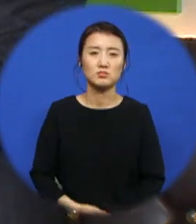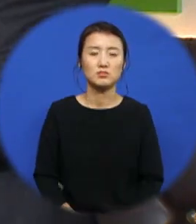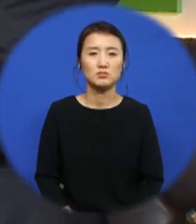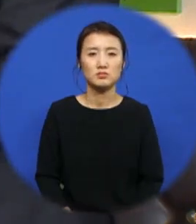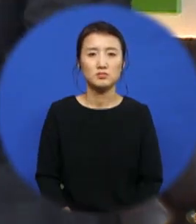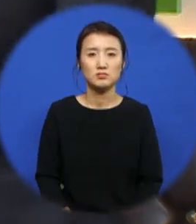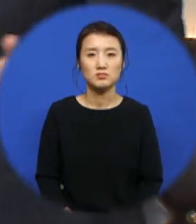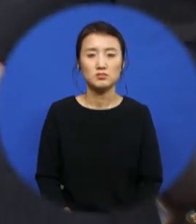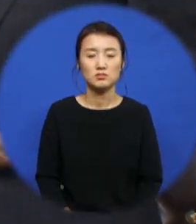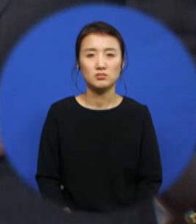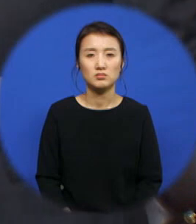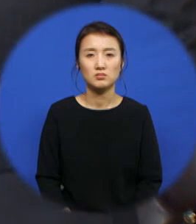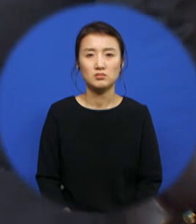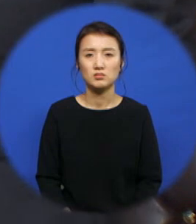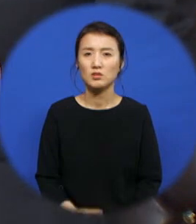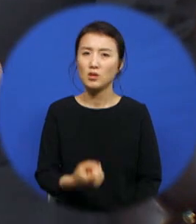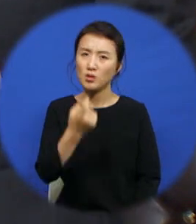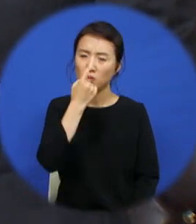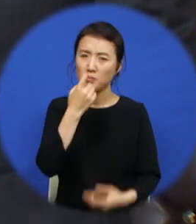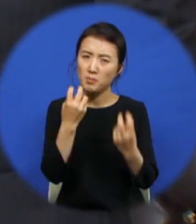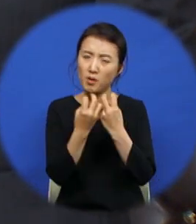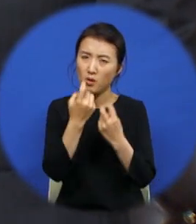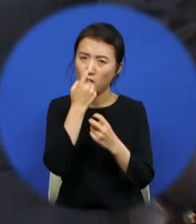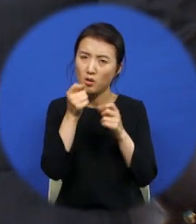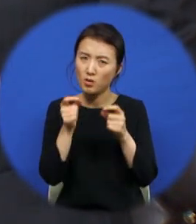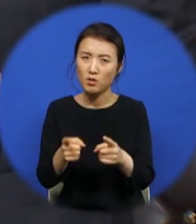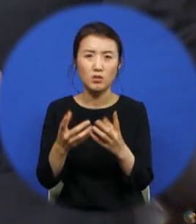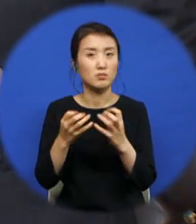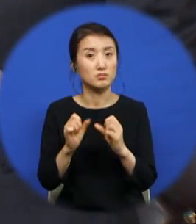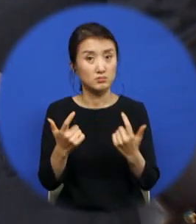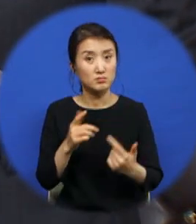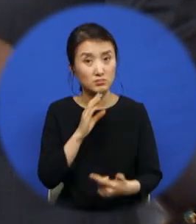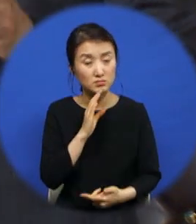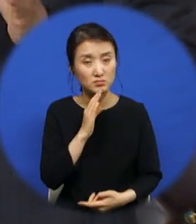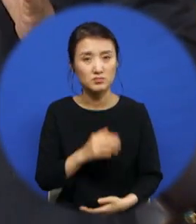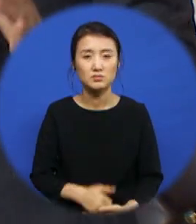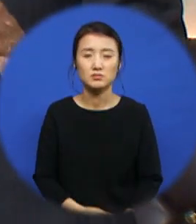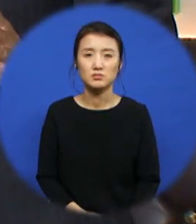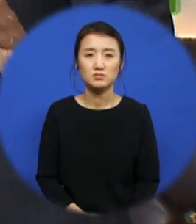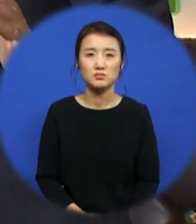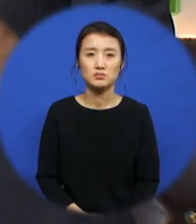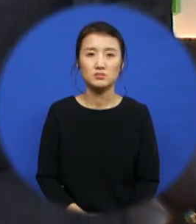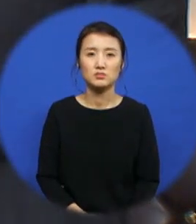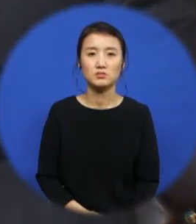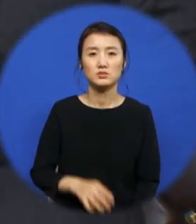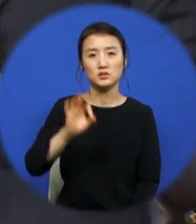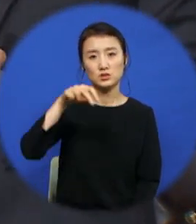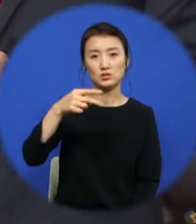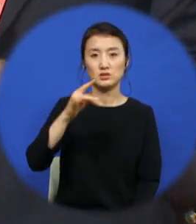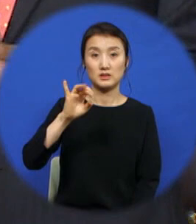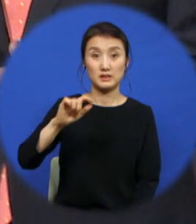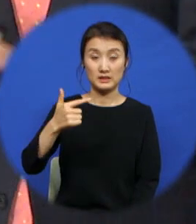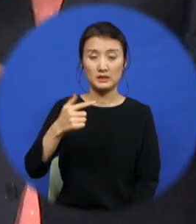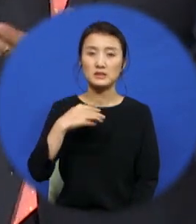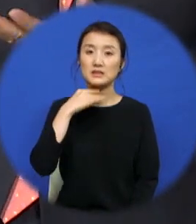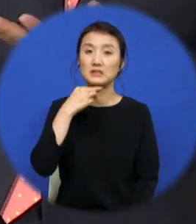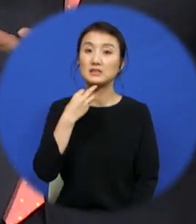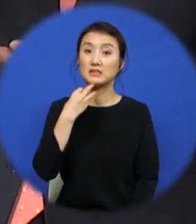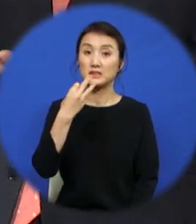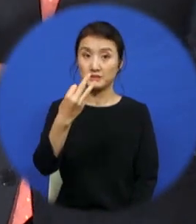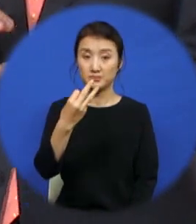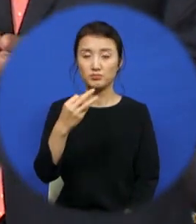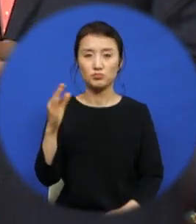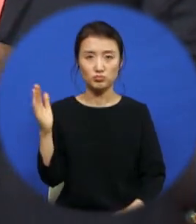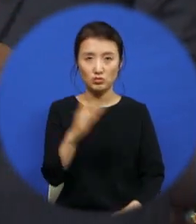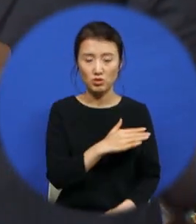근데 이걸 우리가 배울 기회가 된거 없습니다 예 유대인은 13세 때 솜 인식을 하고 성인식 을 할